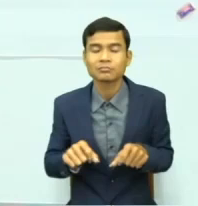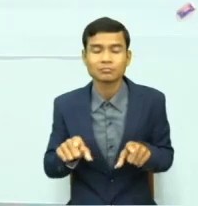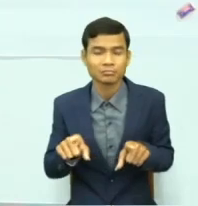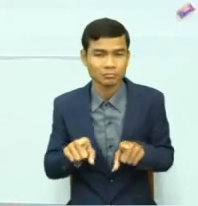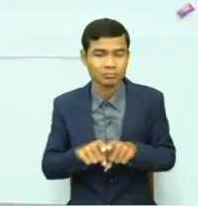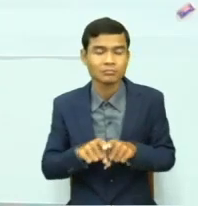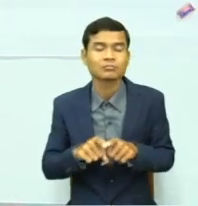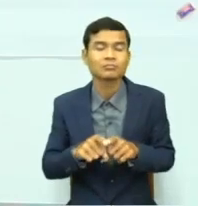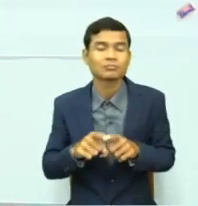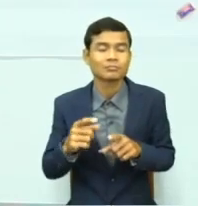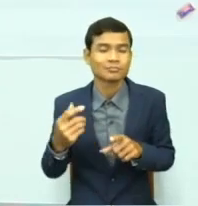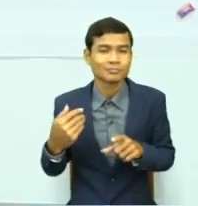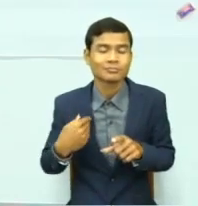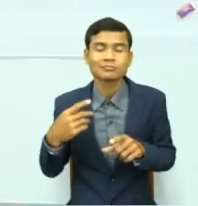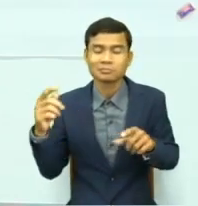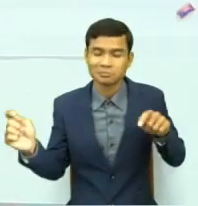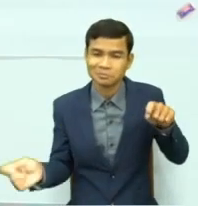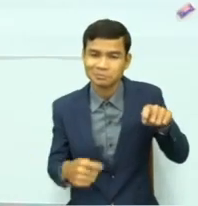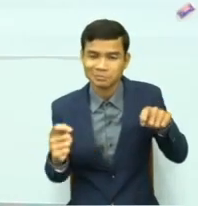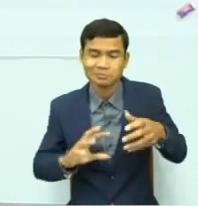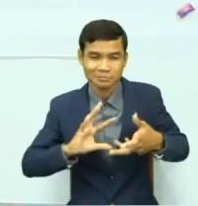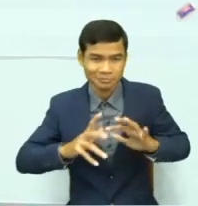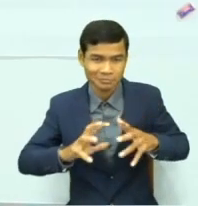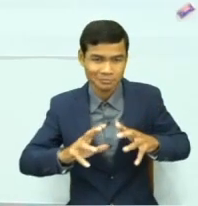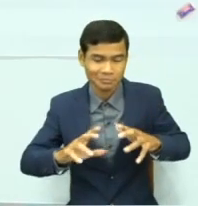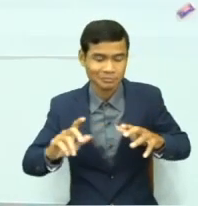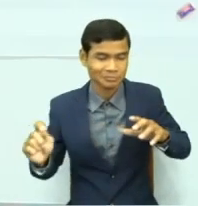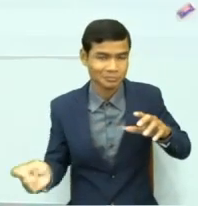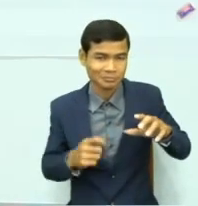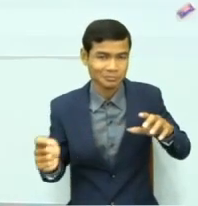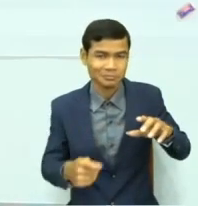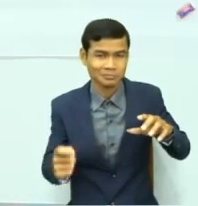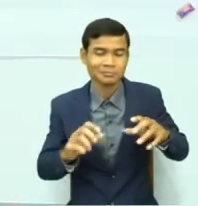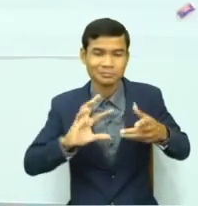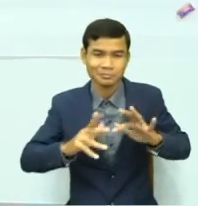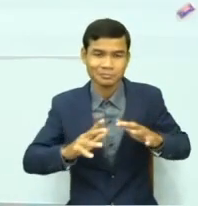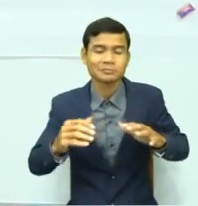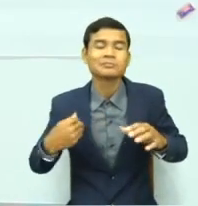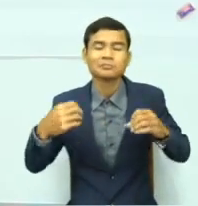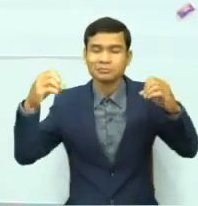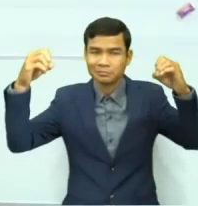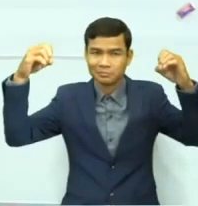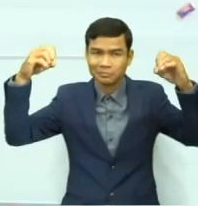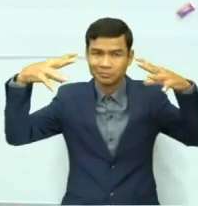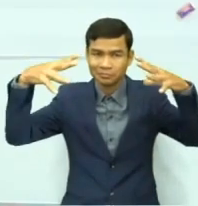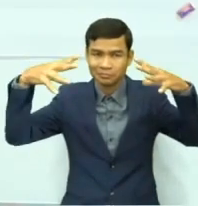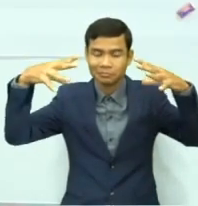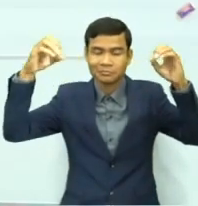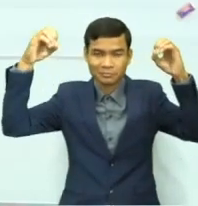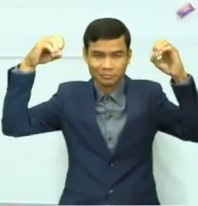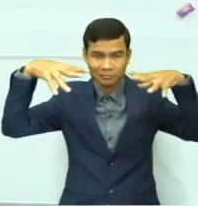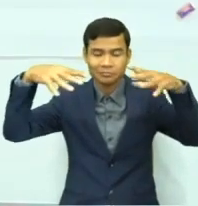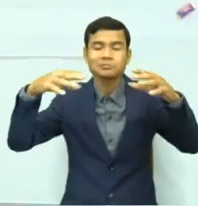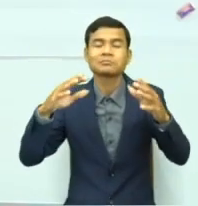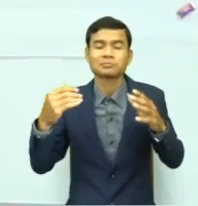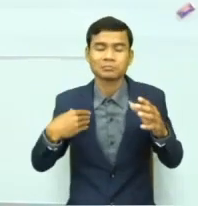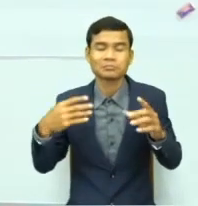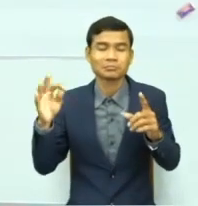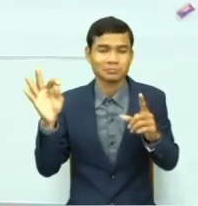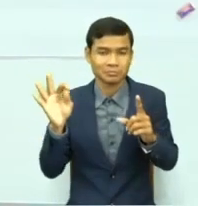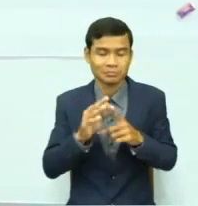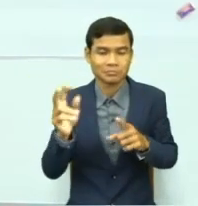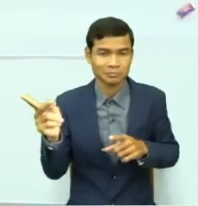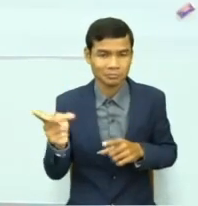dương prapra mà xin chà là on na con chẳng về và chân nã sập năng bị ác cái sni miền bị